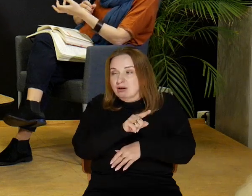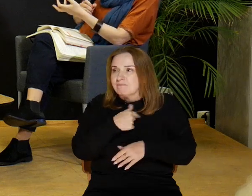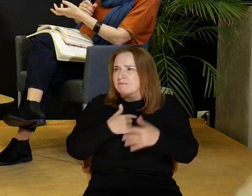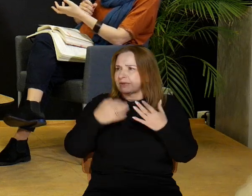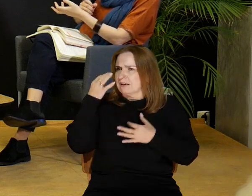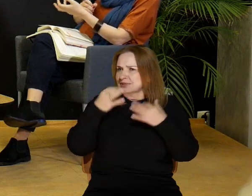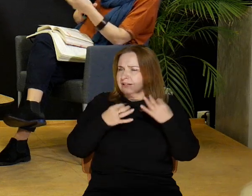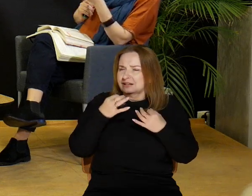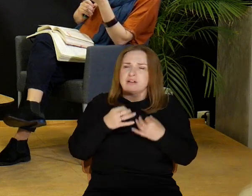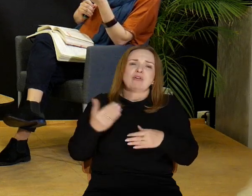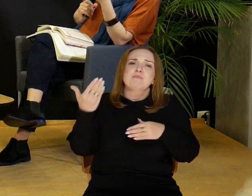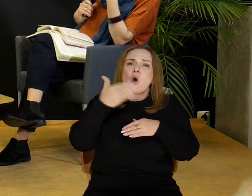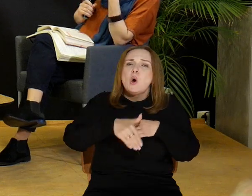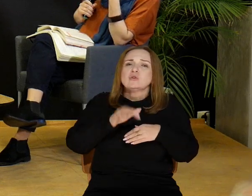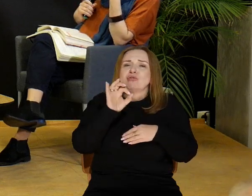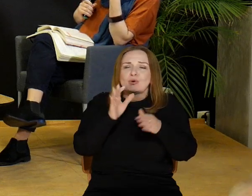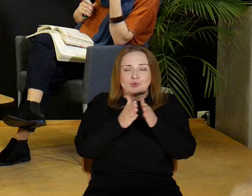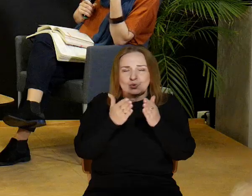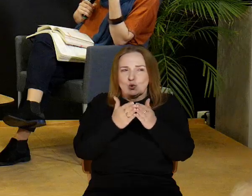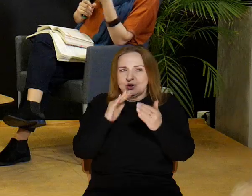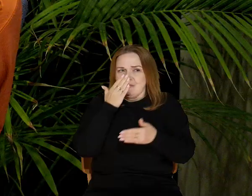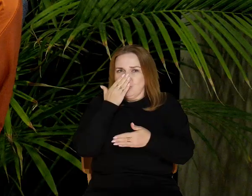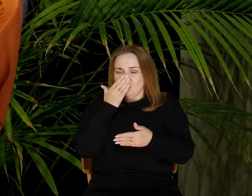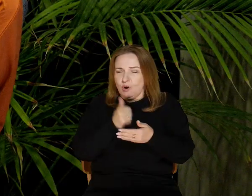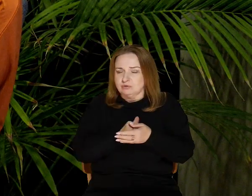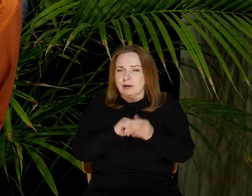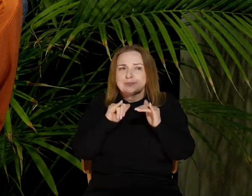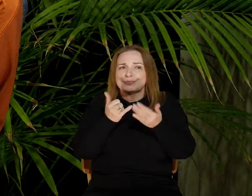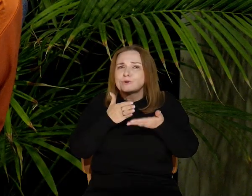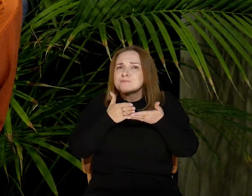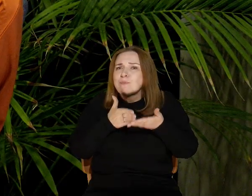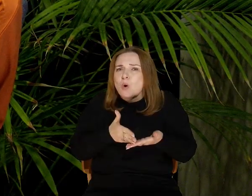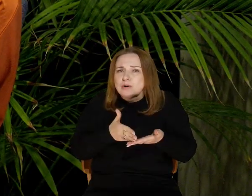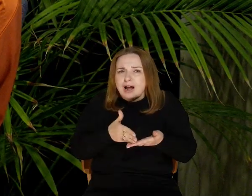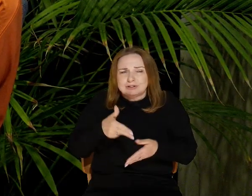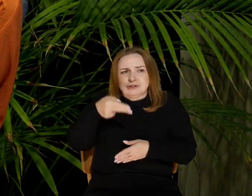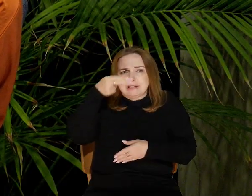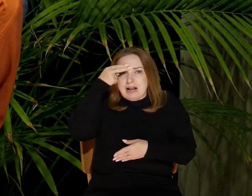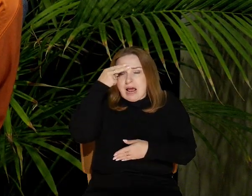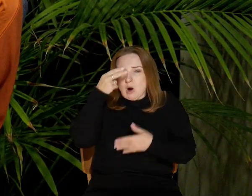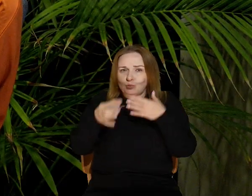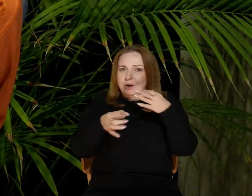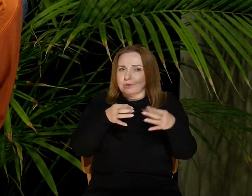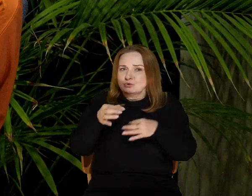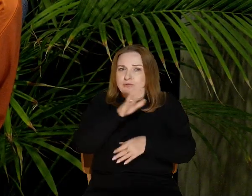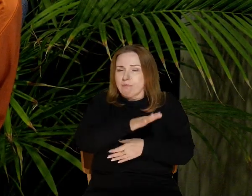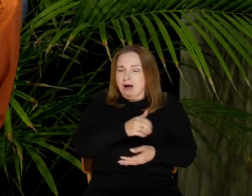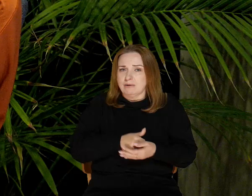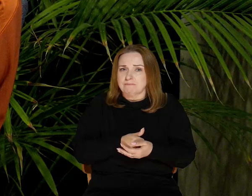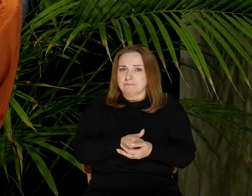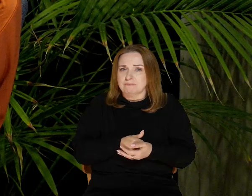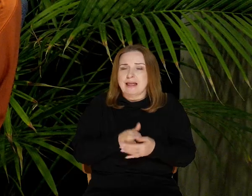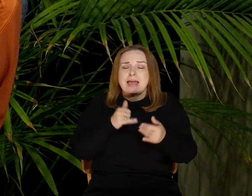końcowych rozdziałów twojej książki, jakby jak poradzić sobie z tą traumą historyczną, jak